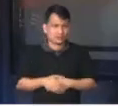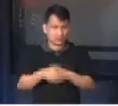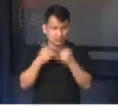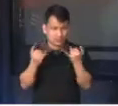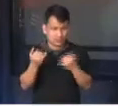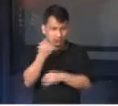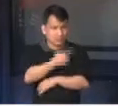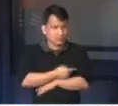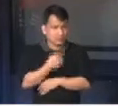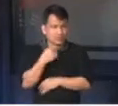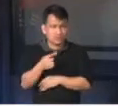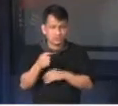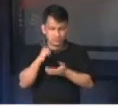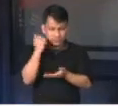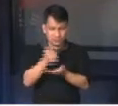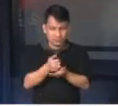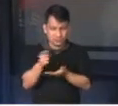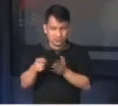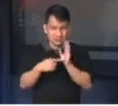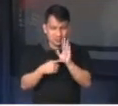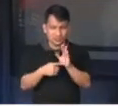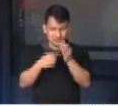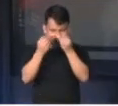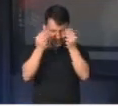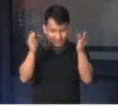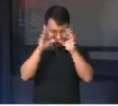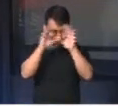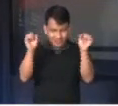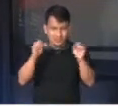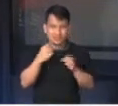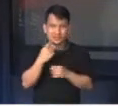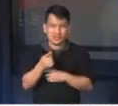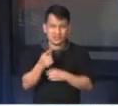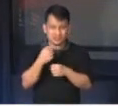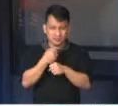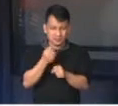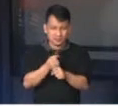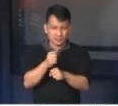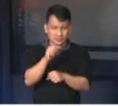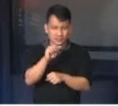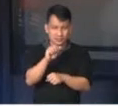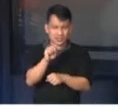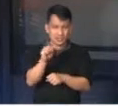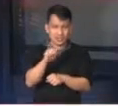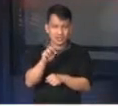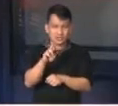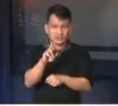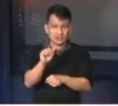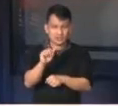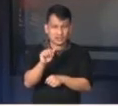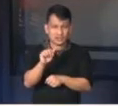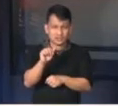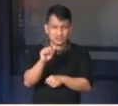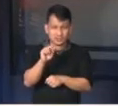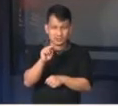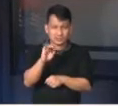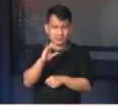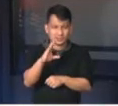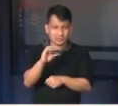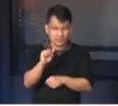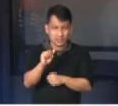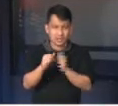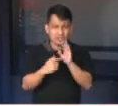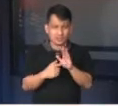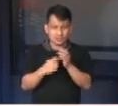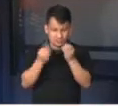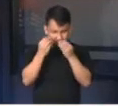Ngayong araw nakatakdang lumagda ng kasunduan ng Pilipinas sa vaccine maker na AstraZeneca. Ayon kay vaccine czar Carlito